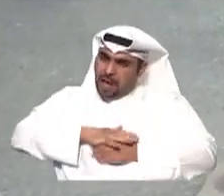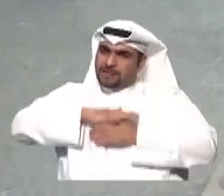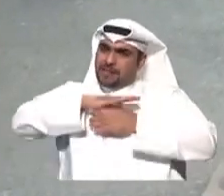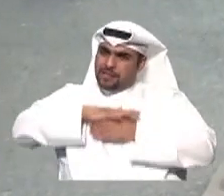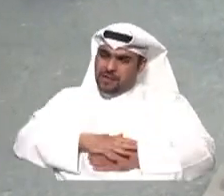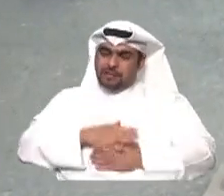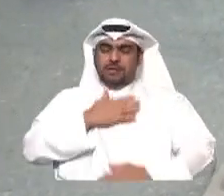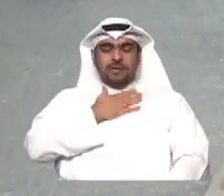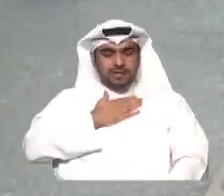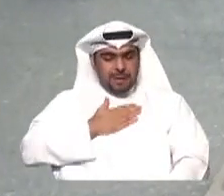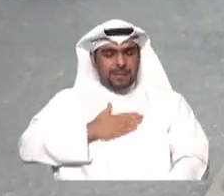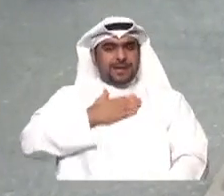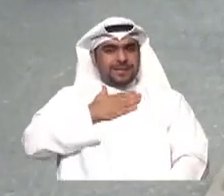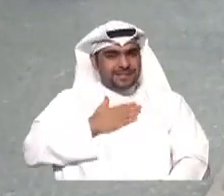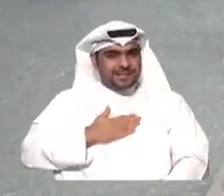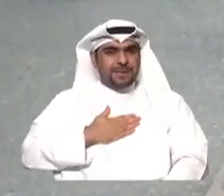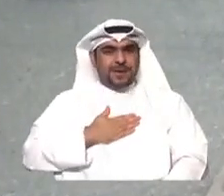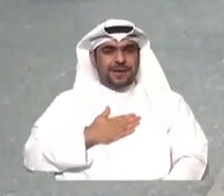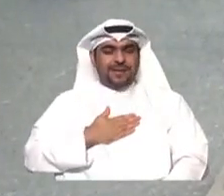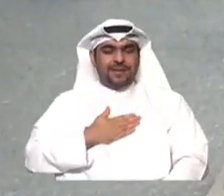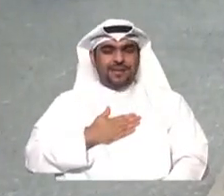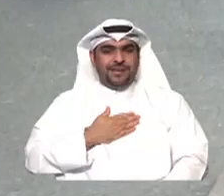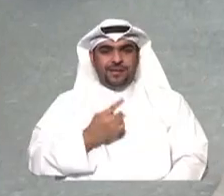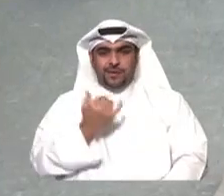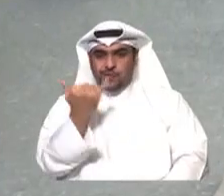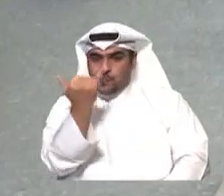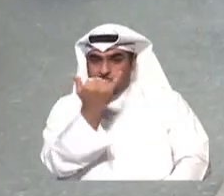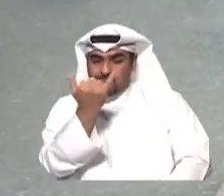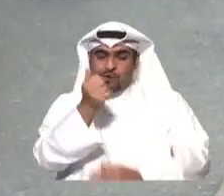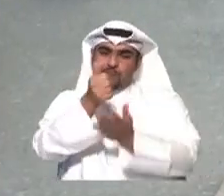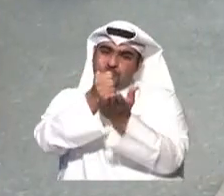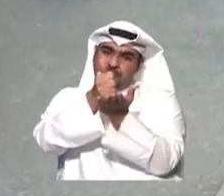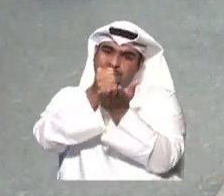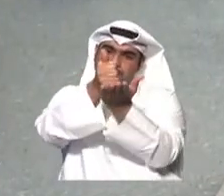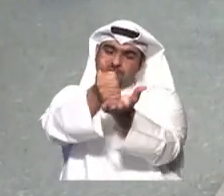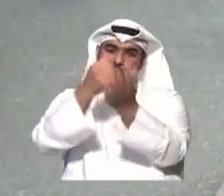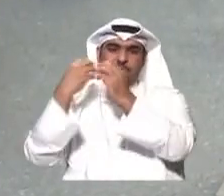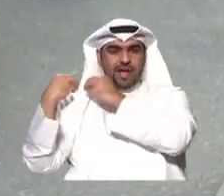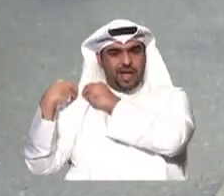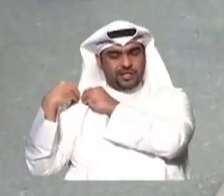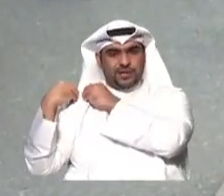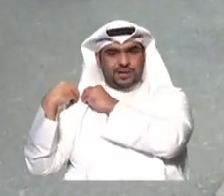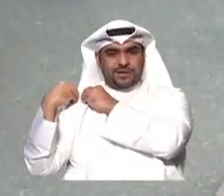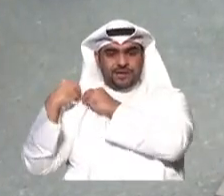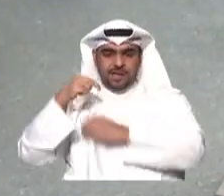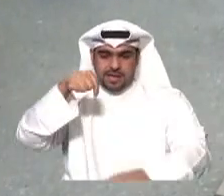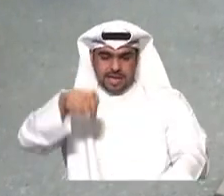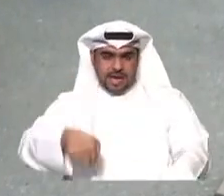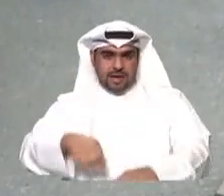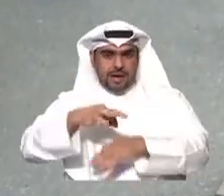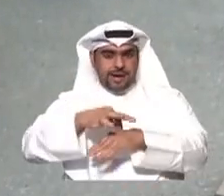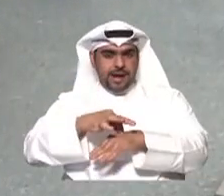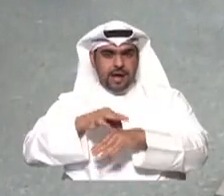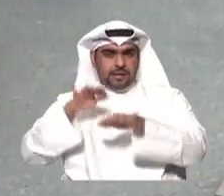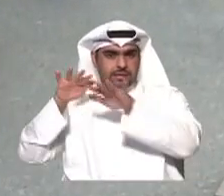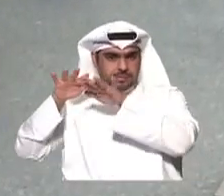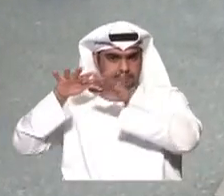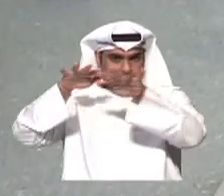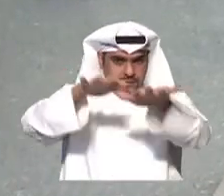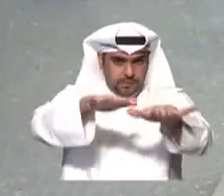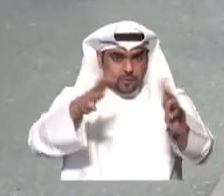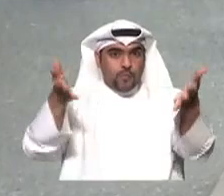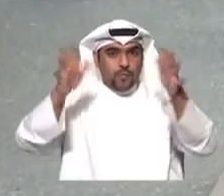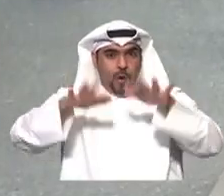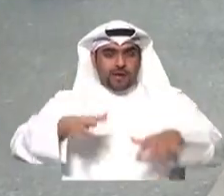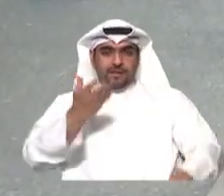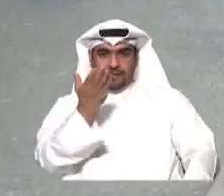في مركز التطعيم من أعداد كثيفة، قادرين أنه يعني